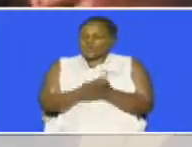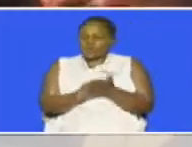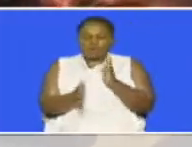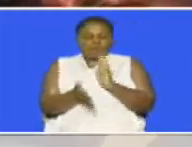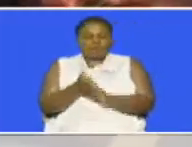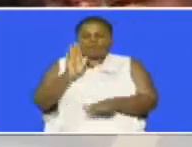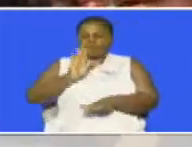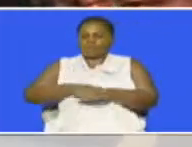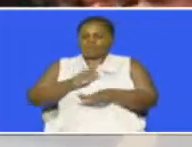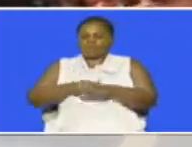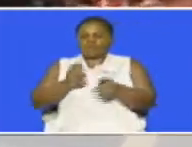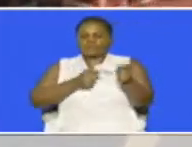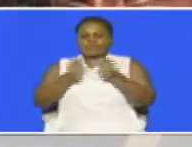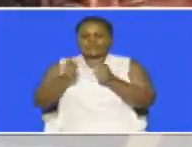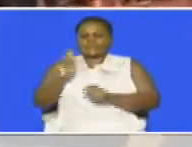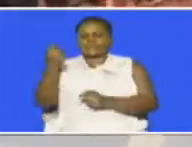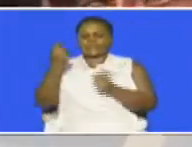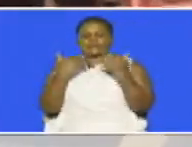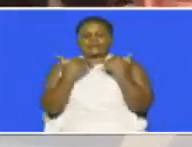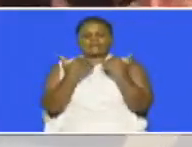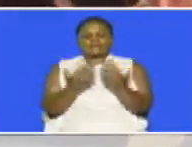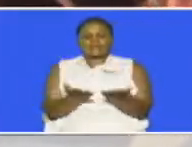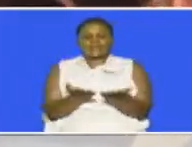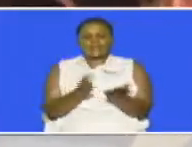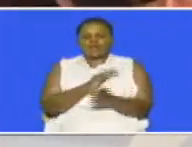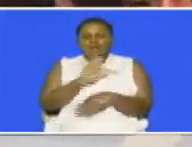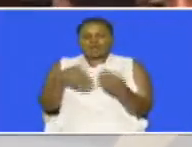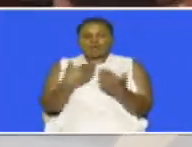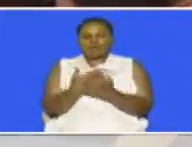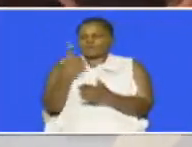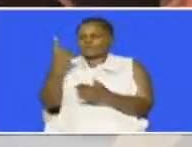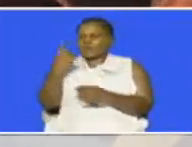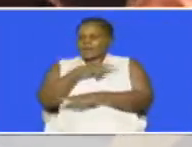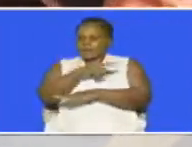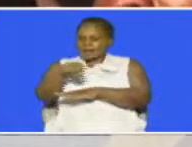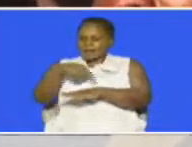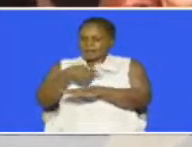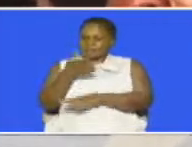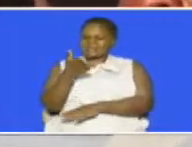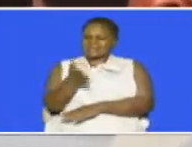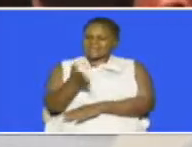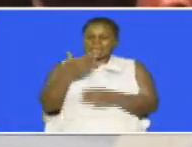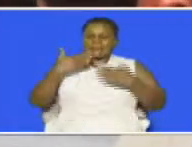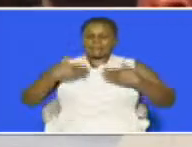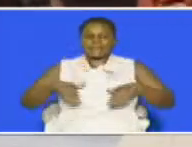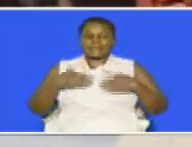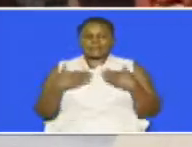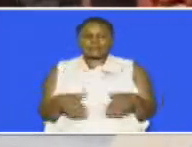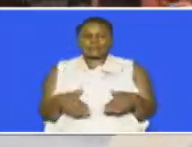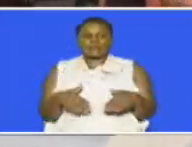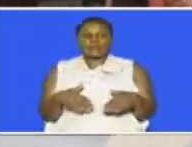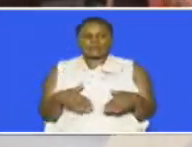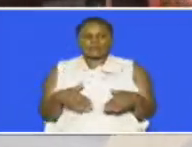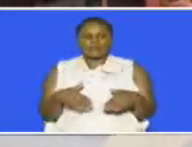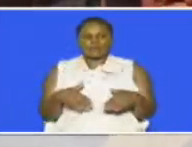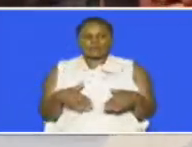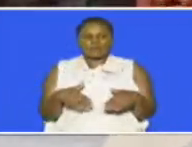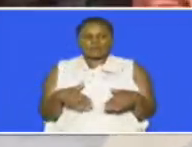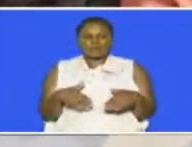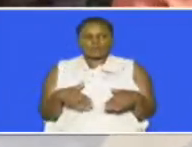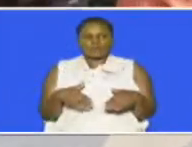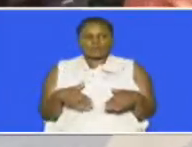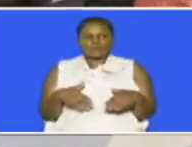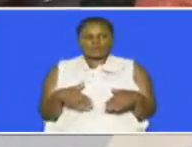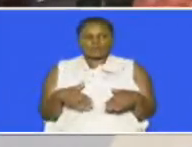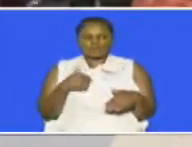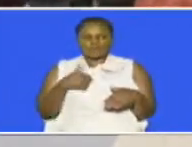proper management in the Kenya ferry. Almost 1 hour we are sitting here, people, watu